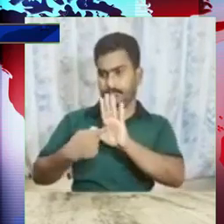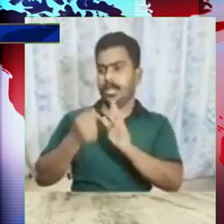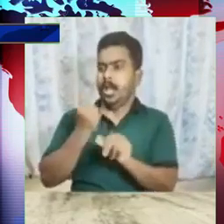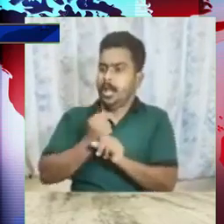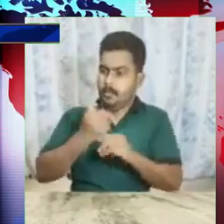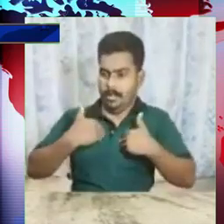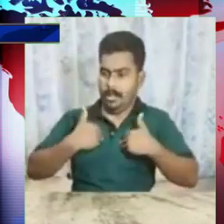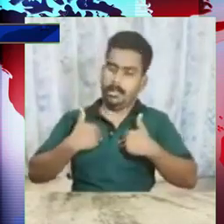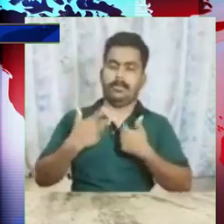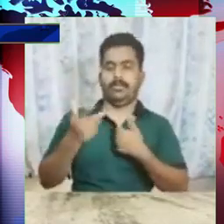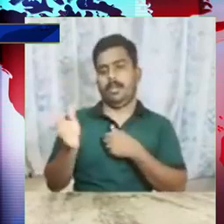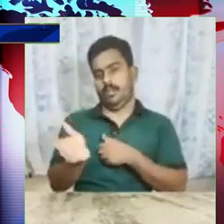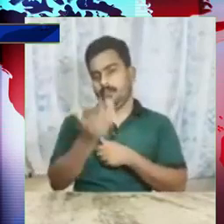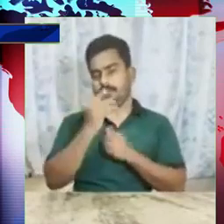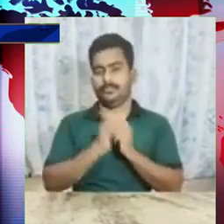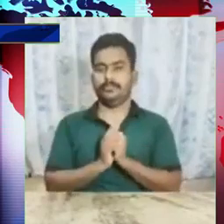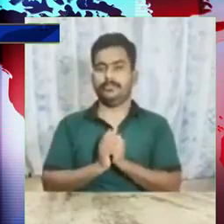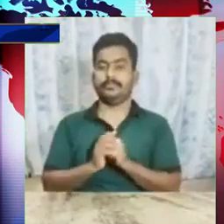നിലയിൽ